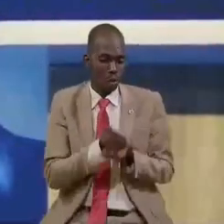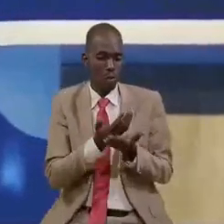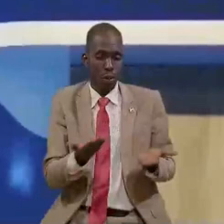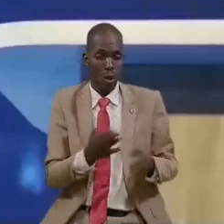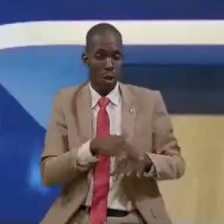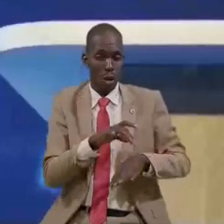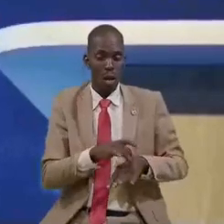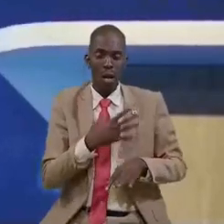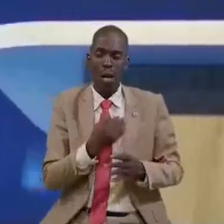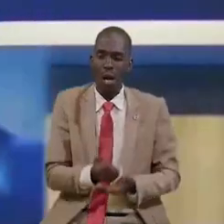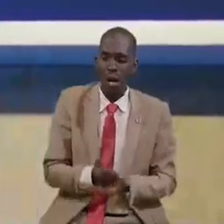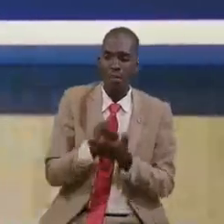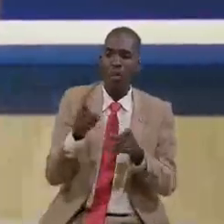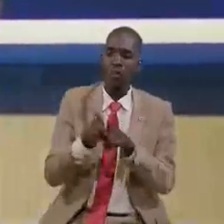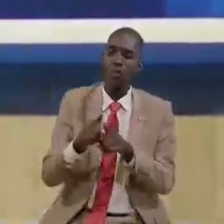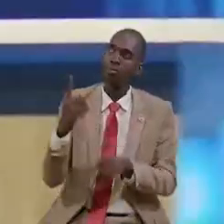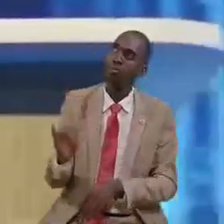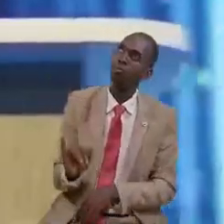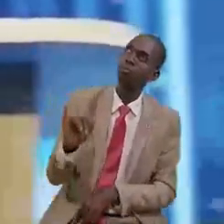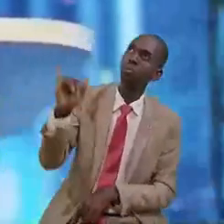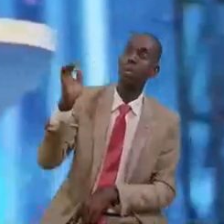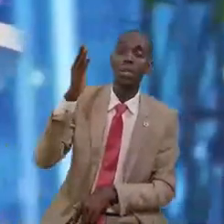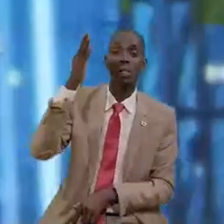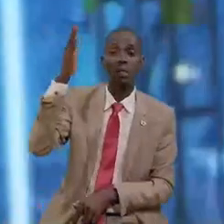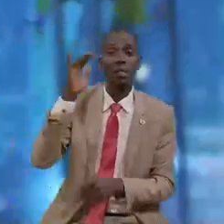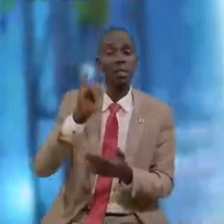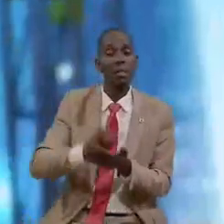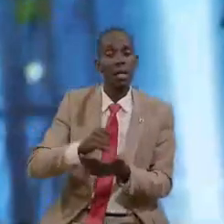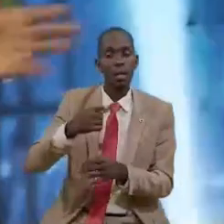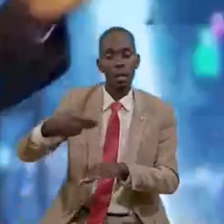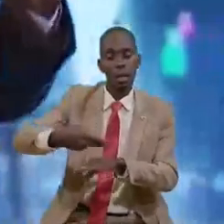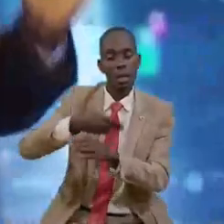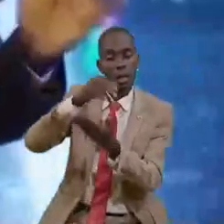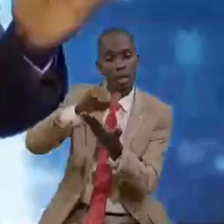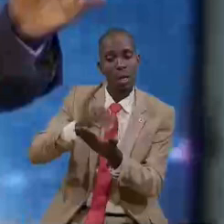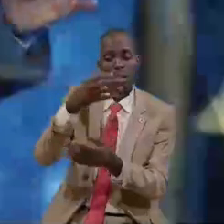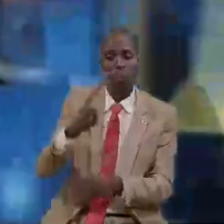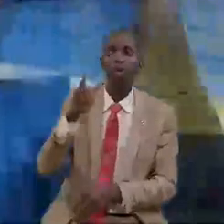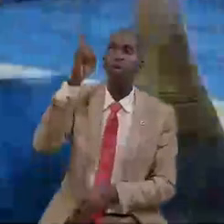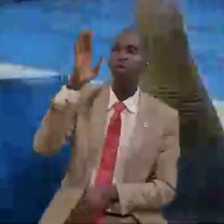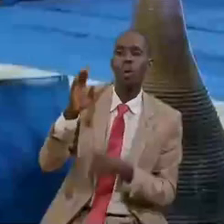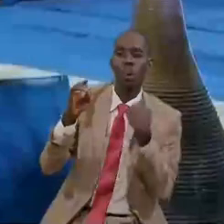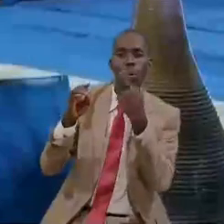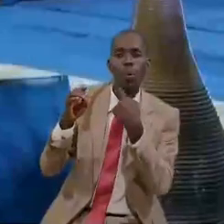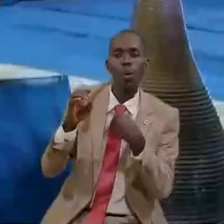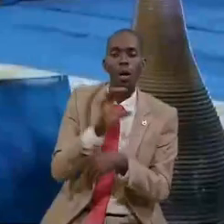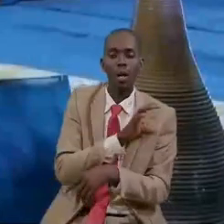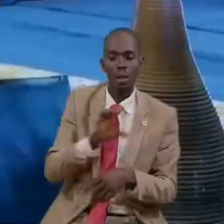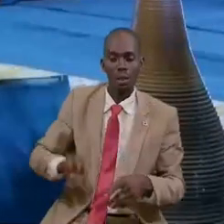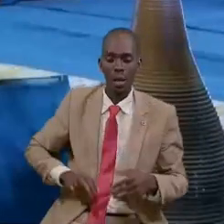toute l'éternité. Alors que l'agneau de Dieu, Christ, a payé le prix pour